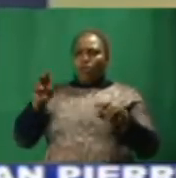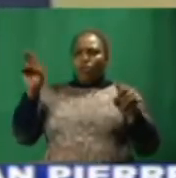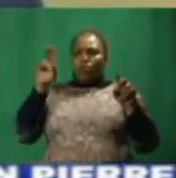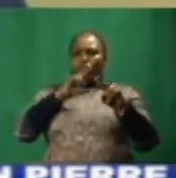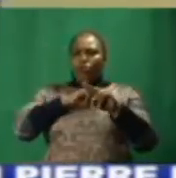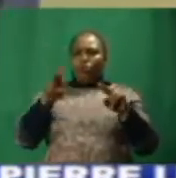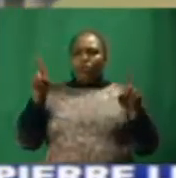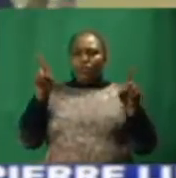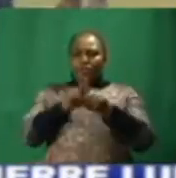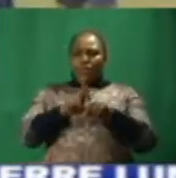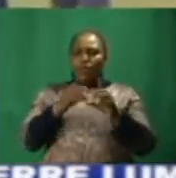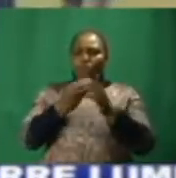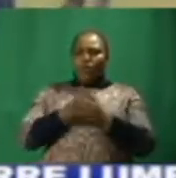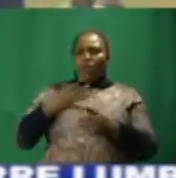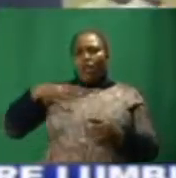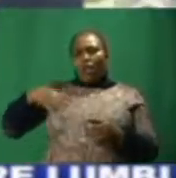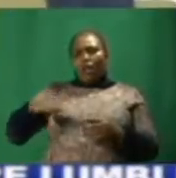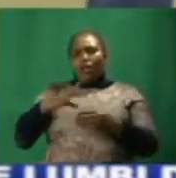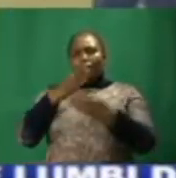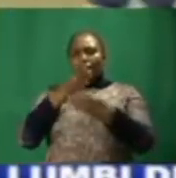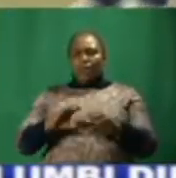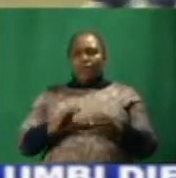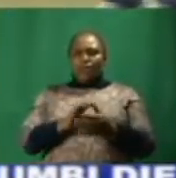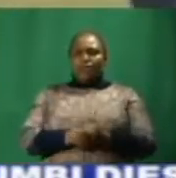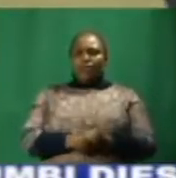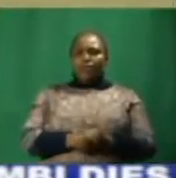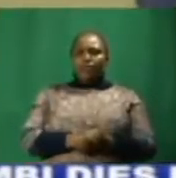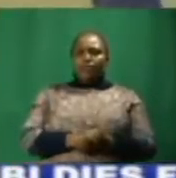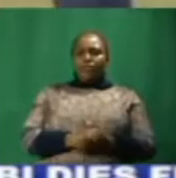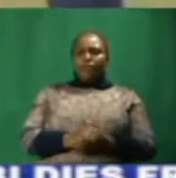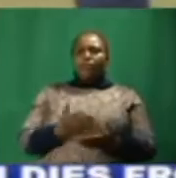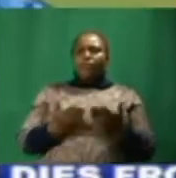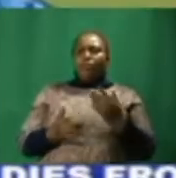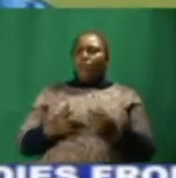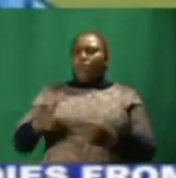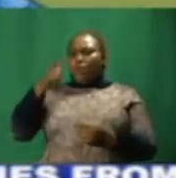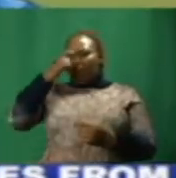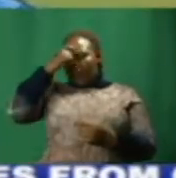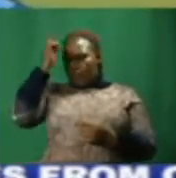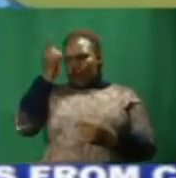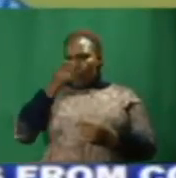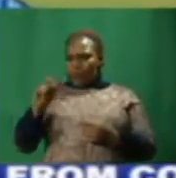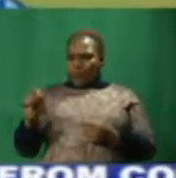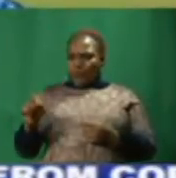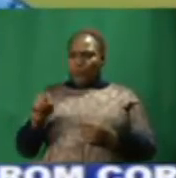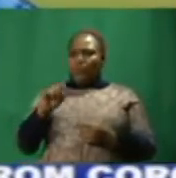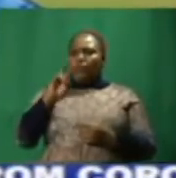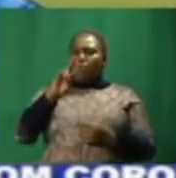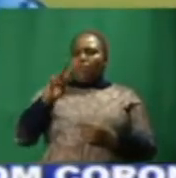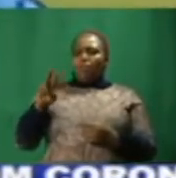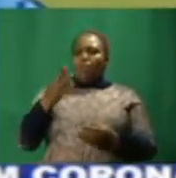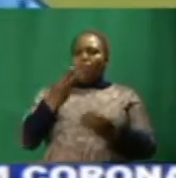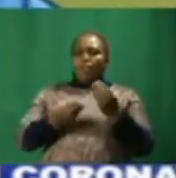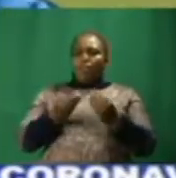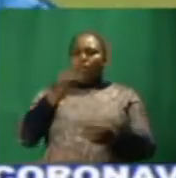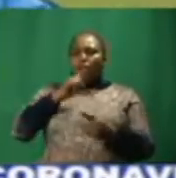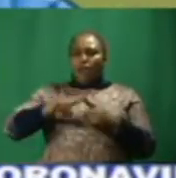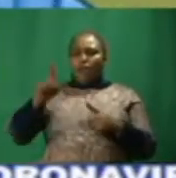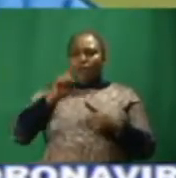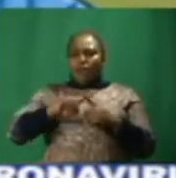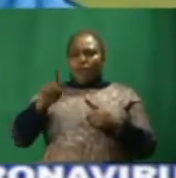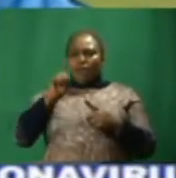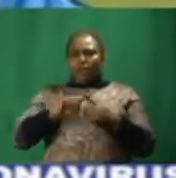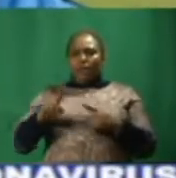nalamanye emave. Ukhanza ukuthi mhlawumbe udaya kuma government schools uthole abantwana abadlala le cricket uyathi kusilo mfana